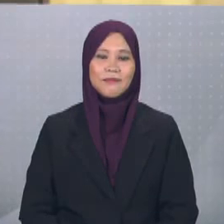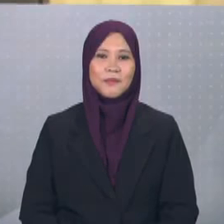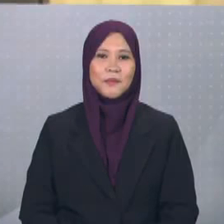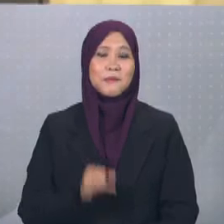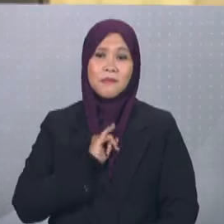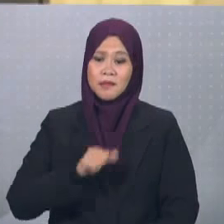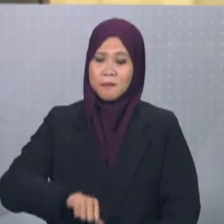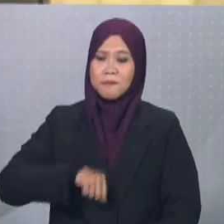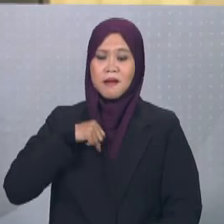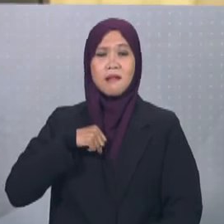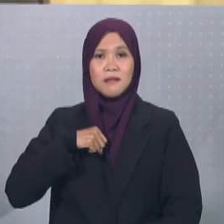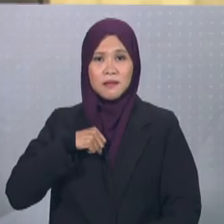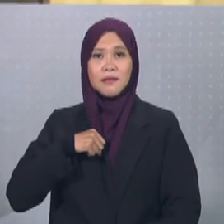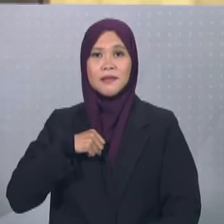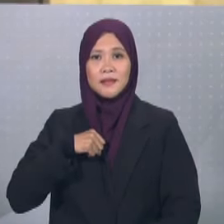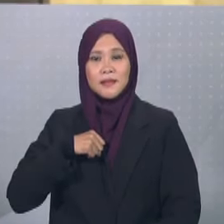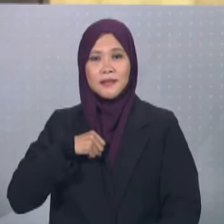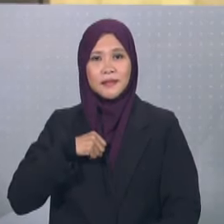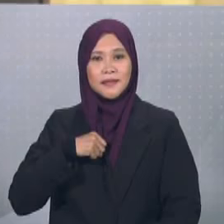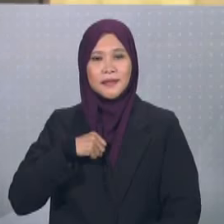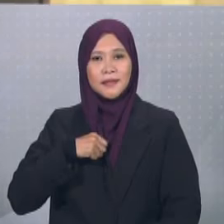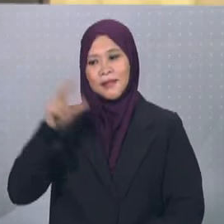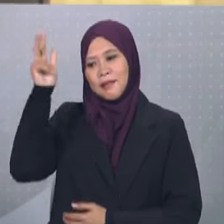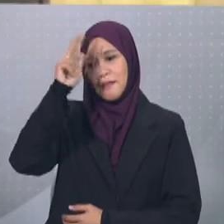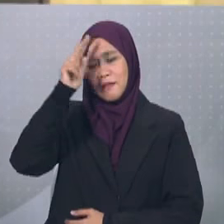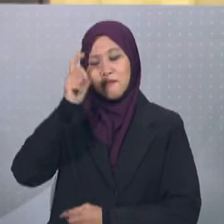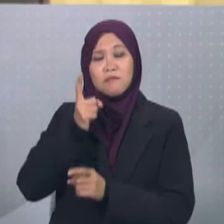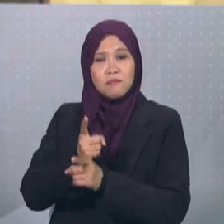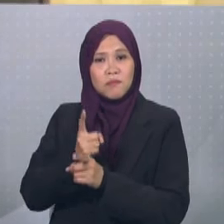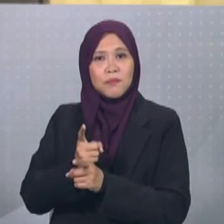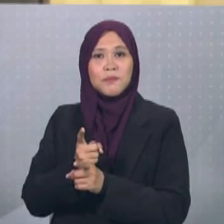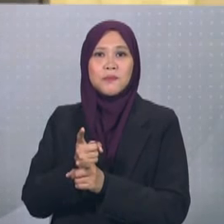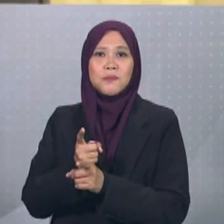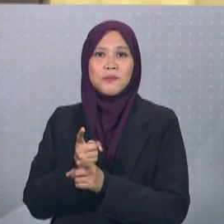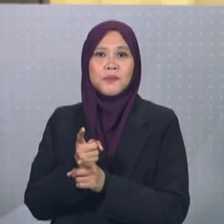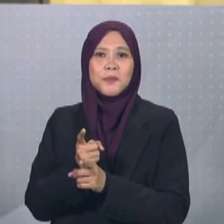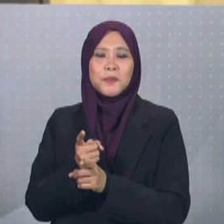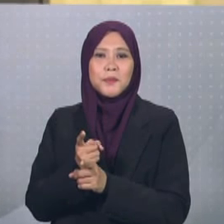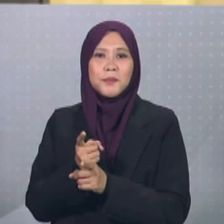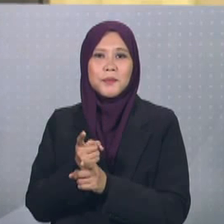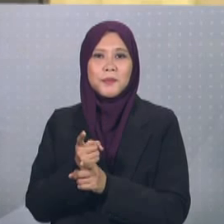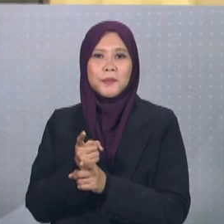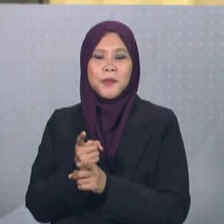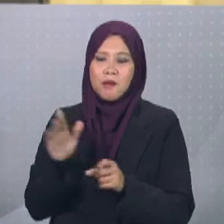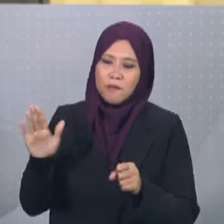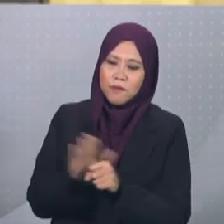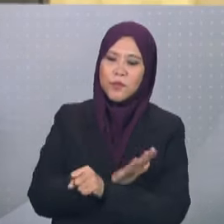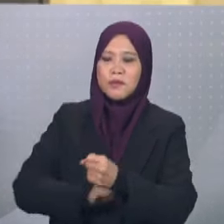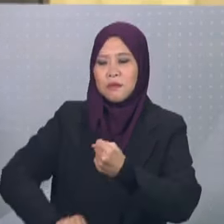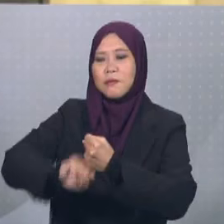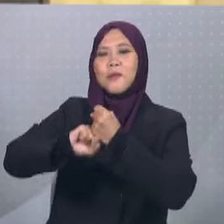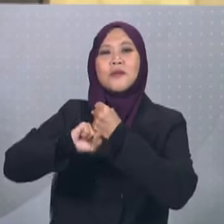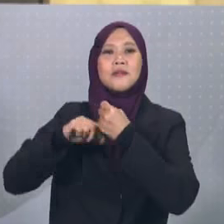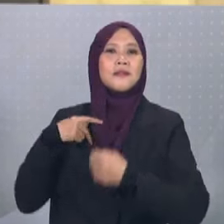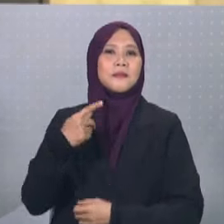I'm so proud of it sebab macam kerajaan memang betul-betul bagi a full support to us